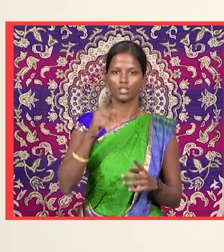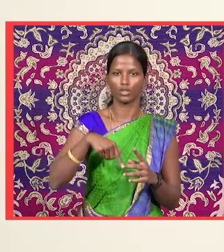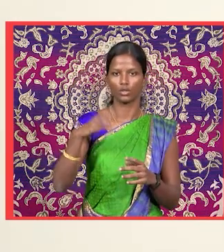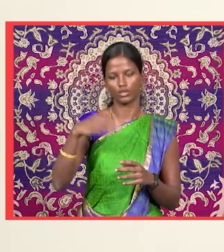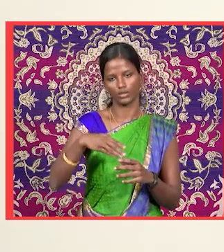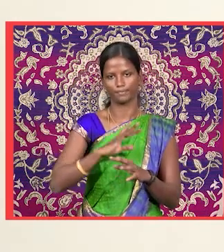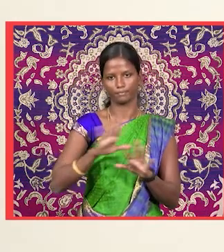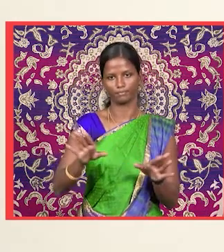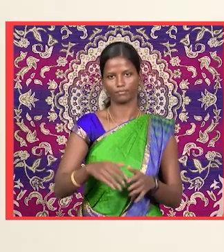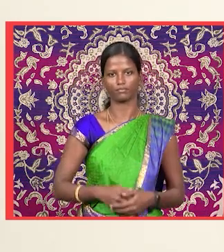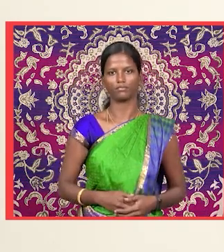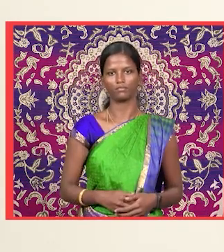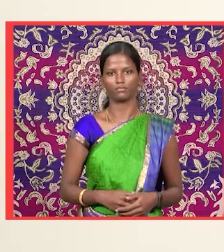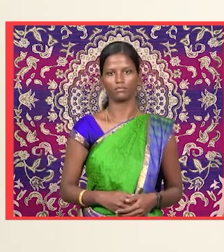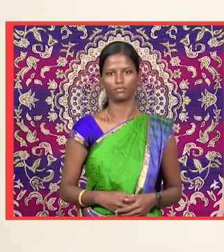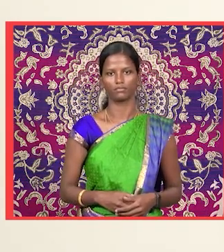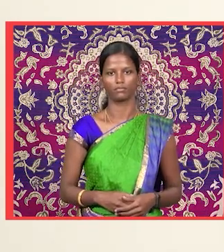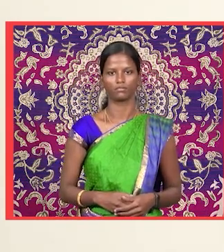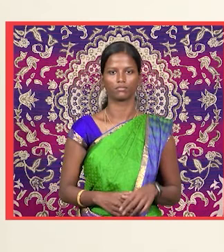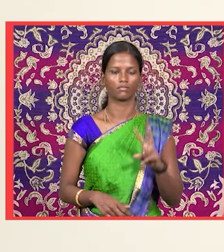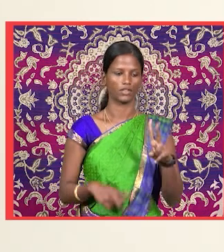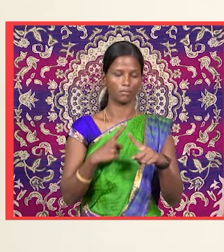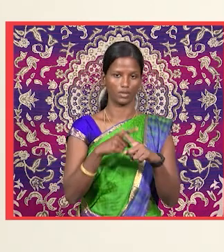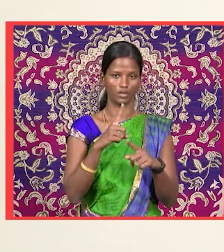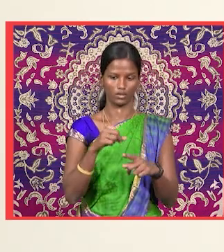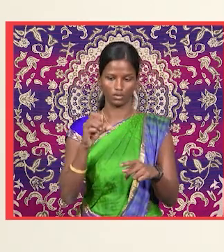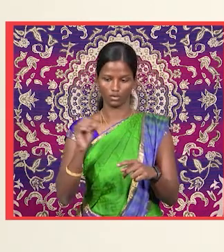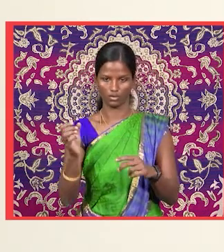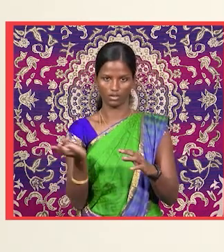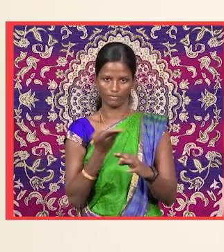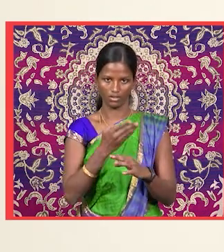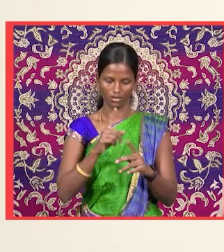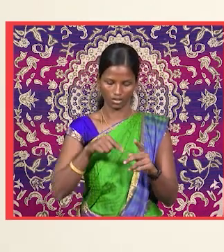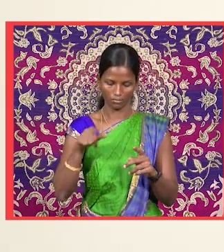இந்த ஒரு ஜீரோக்கு இந்த ஒரு ஜீரோ கேன்சல் ஆயிரும். இப்போ